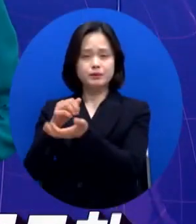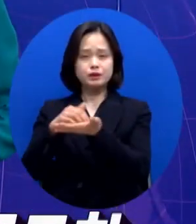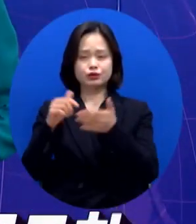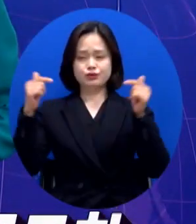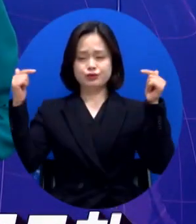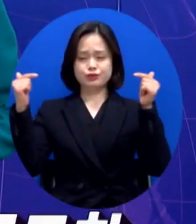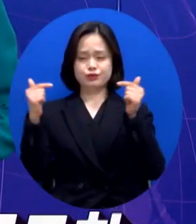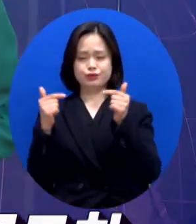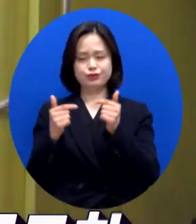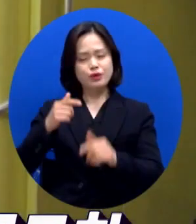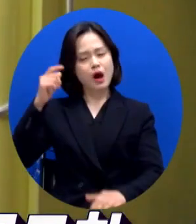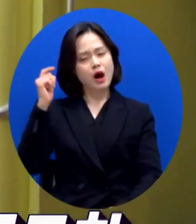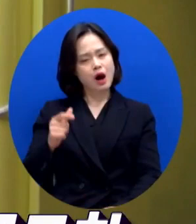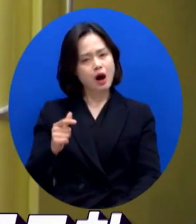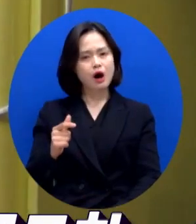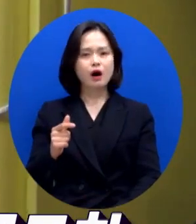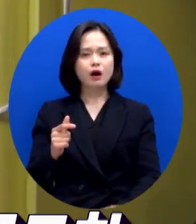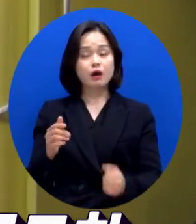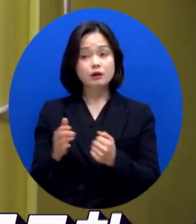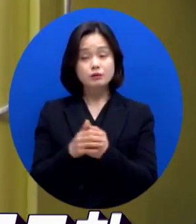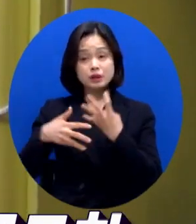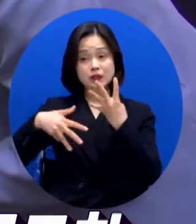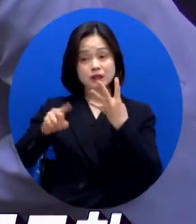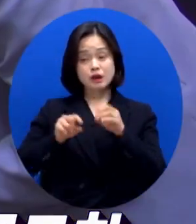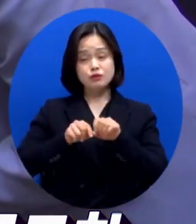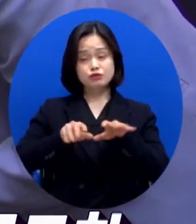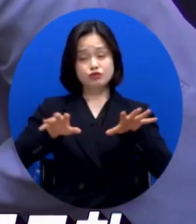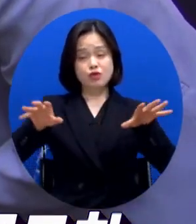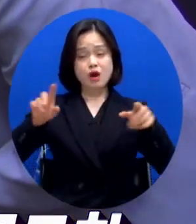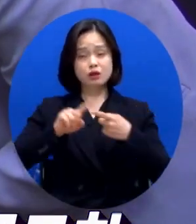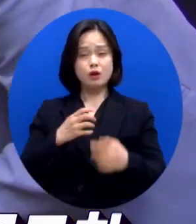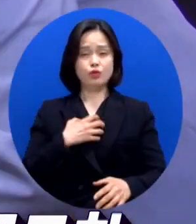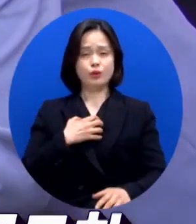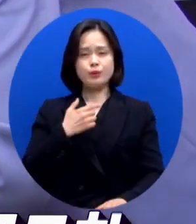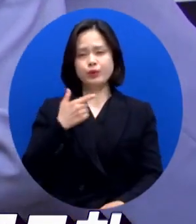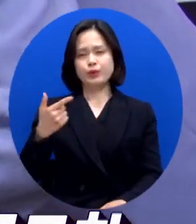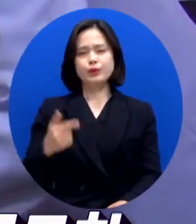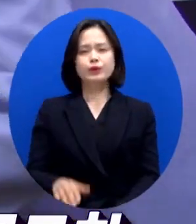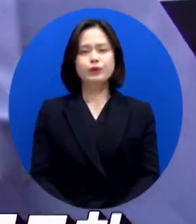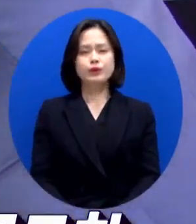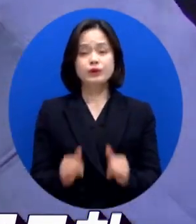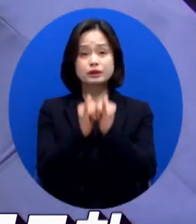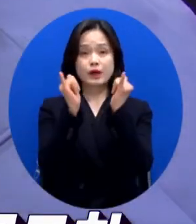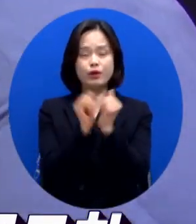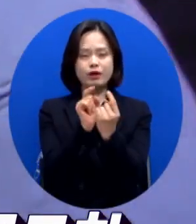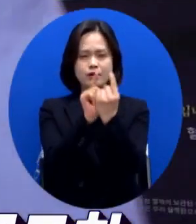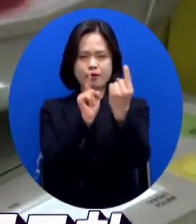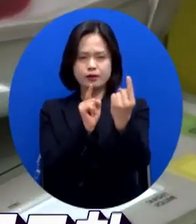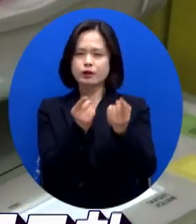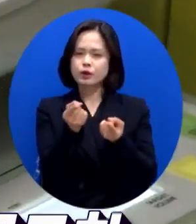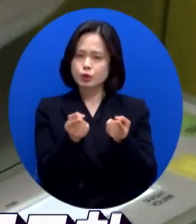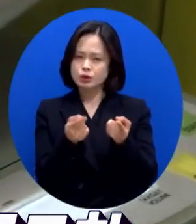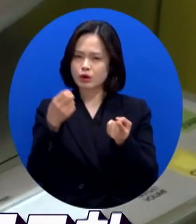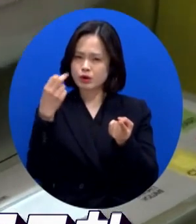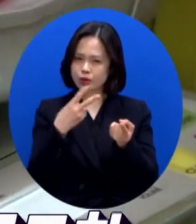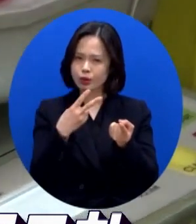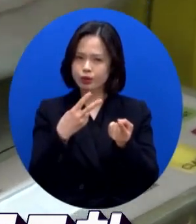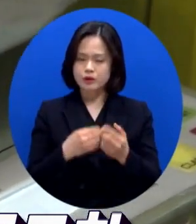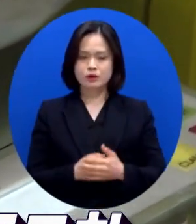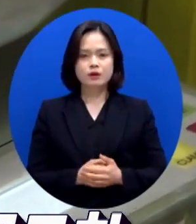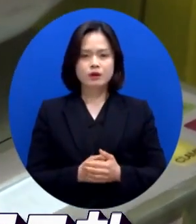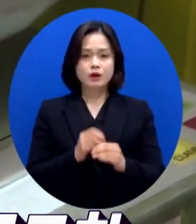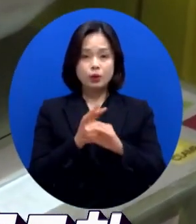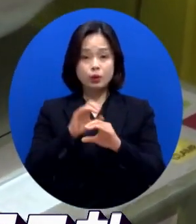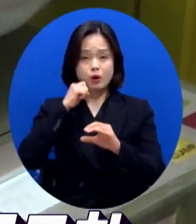코로나19 확산세가 계속되면서 4차 유행에 대한 우려가 계속되고 있습니다. 사회적 거리두기 이슈와 더불어 코로나19 극복을 위해